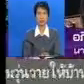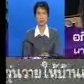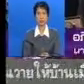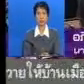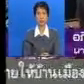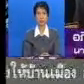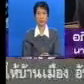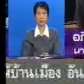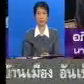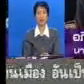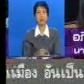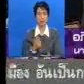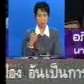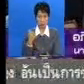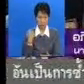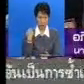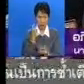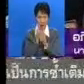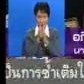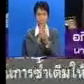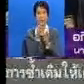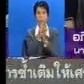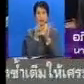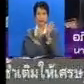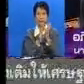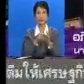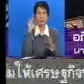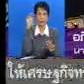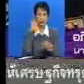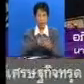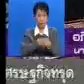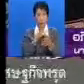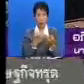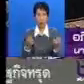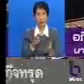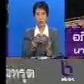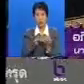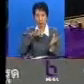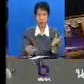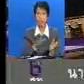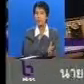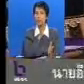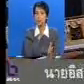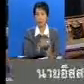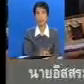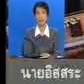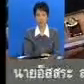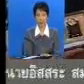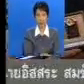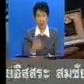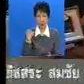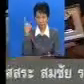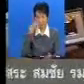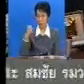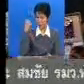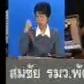ทำตามนโยบายในเรื่องของการปราบปรามสิ่งที่ผิดกฎหมายนะครับแล้วก็ต้องเผชิญกับอิทธิพลนี่ยังไงก็ต้องเดินหน้า ปัญหาที่เกิด